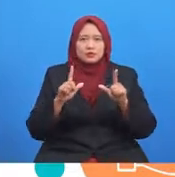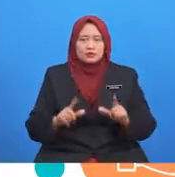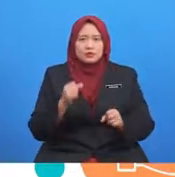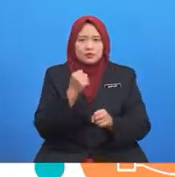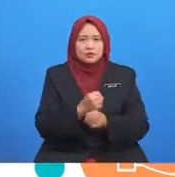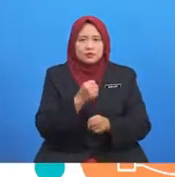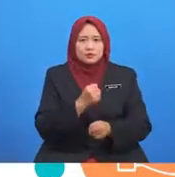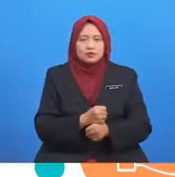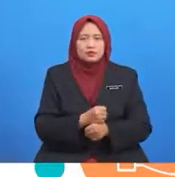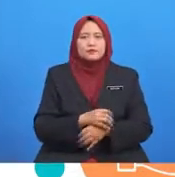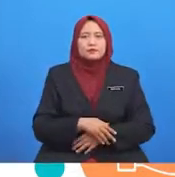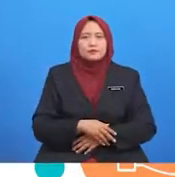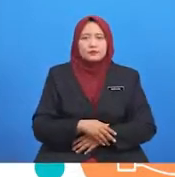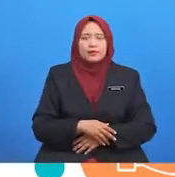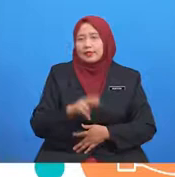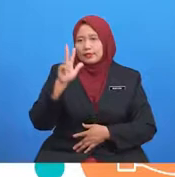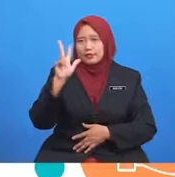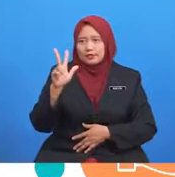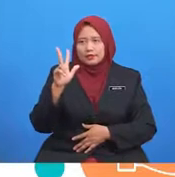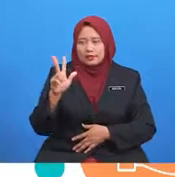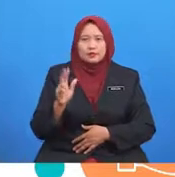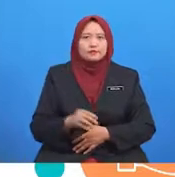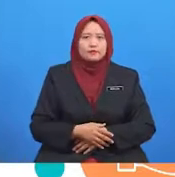terdiri daripada 3 langkah utama.